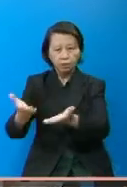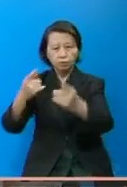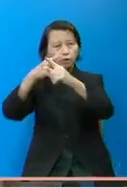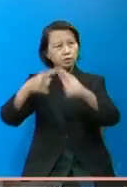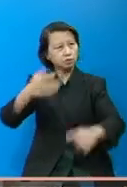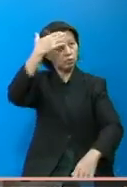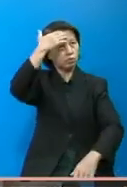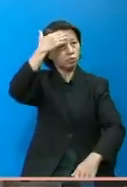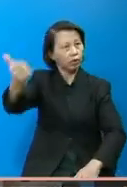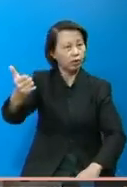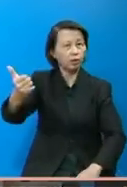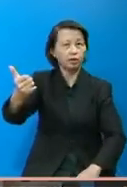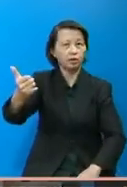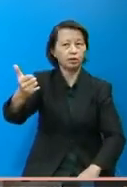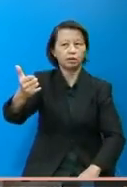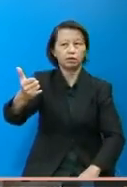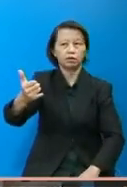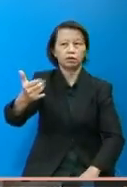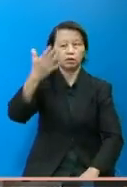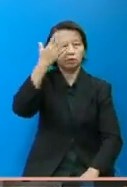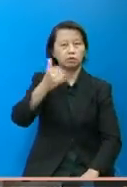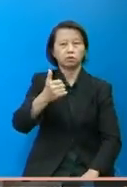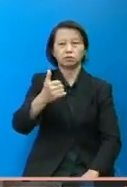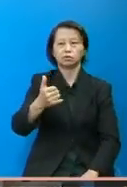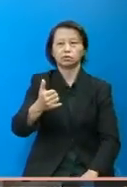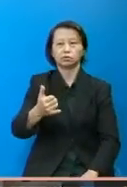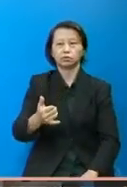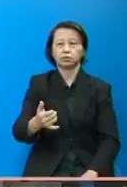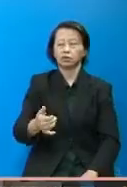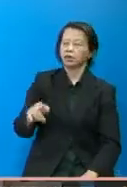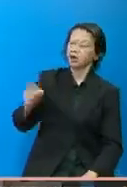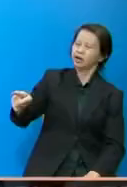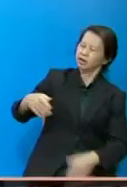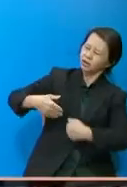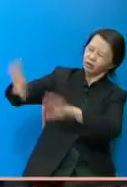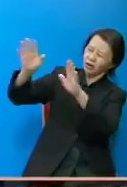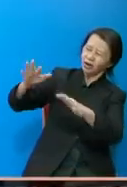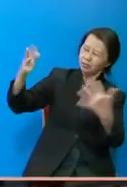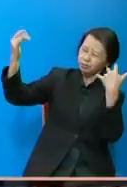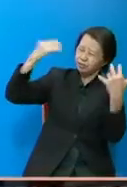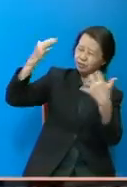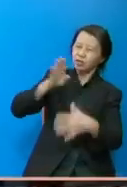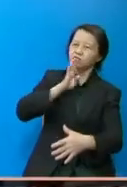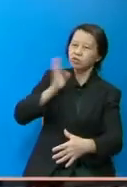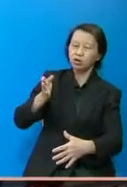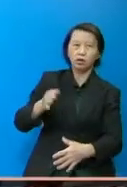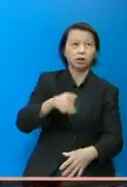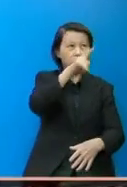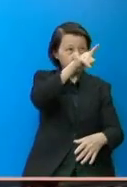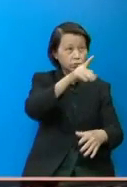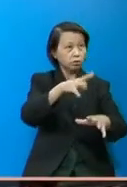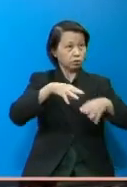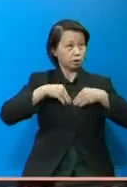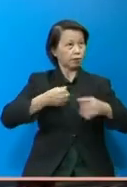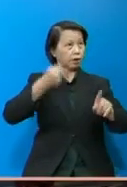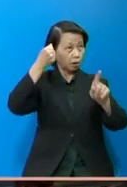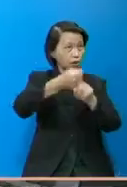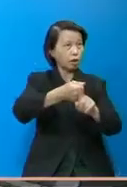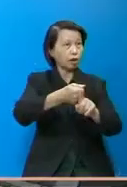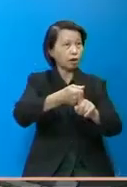Dewan dalam masa keluar, ini? Bagi dia keluar, bising ni. Adakah Tuan menerima arahan